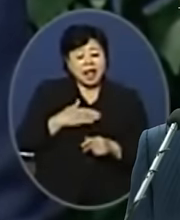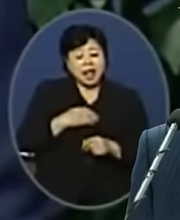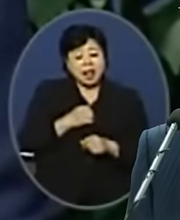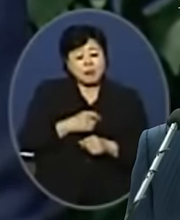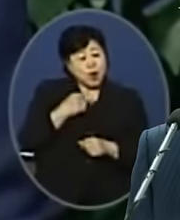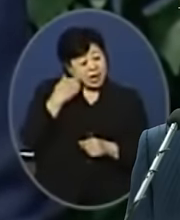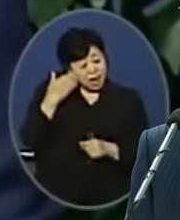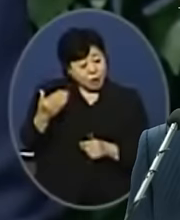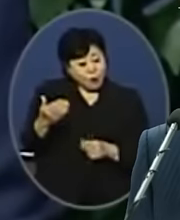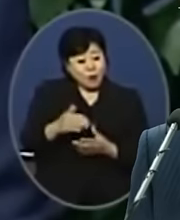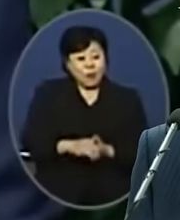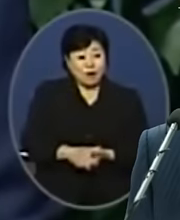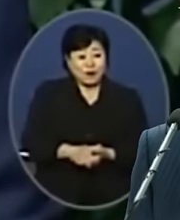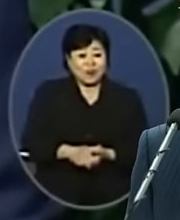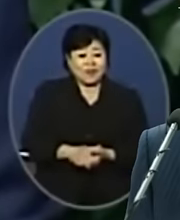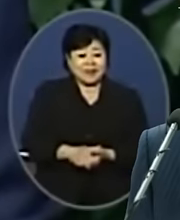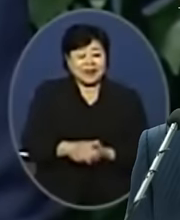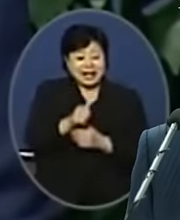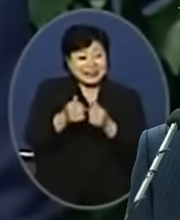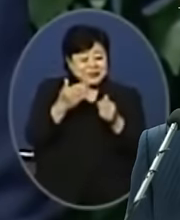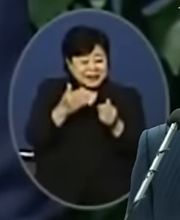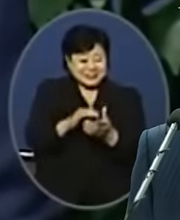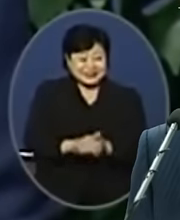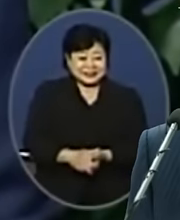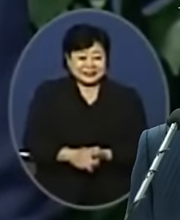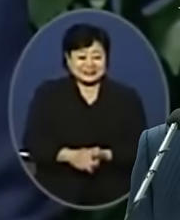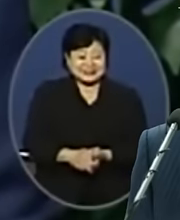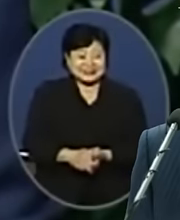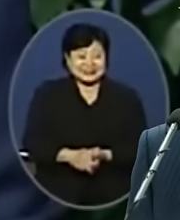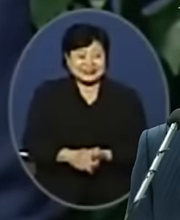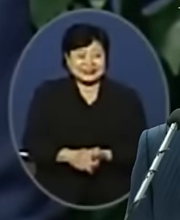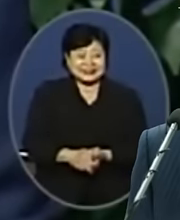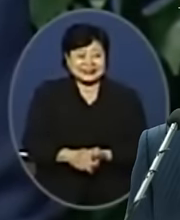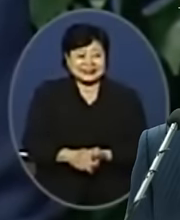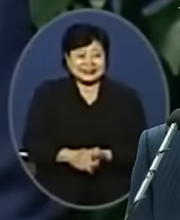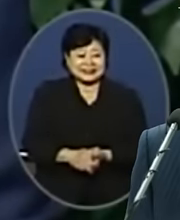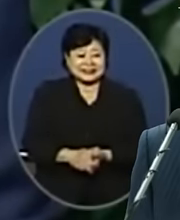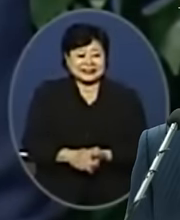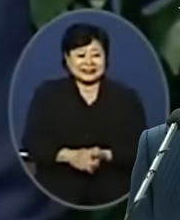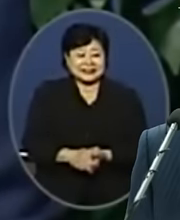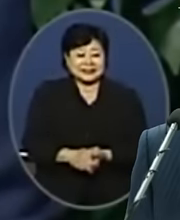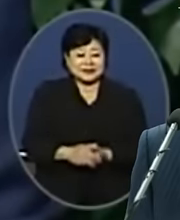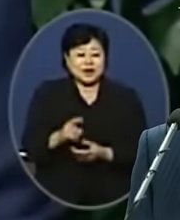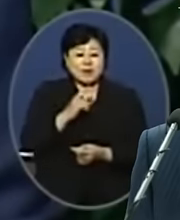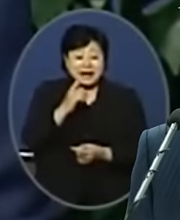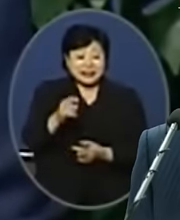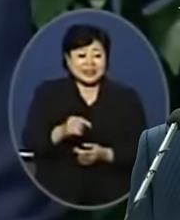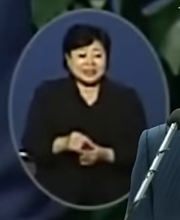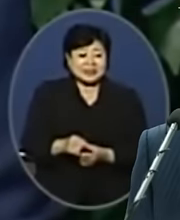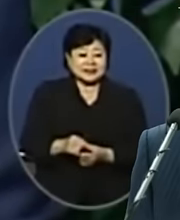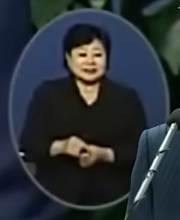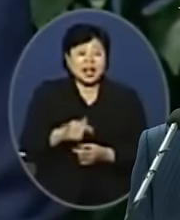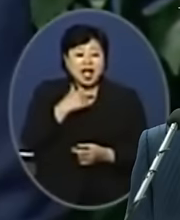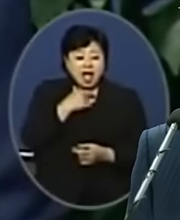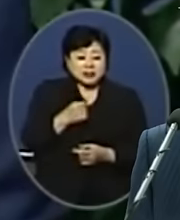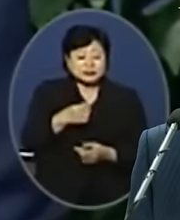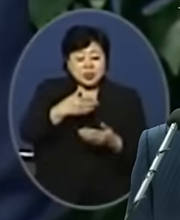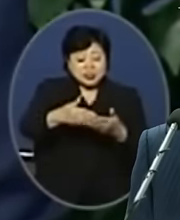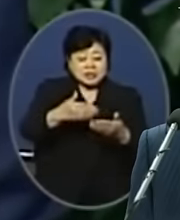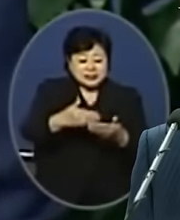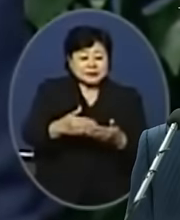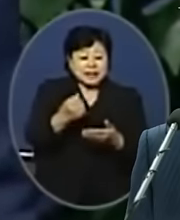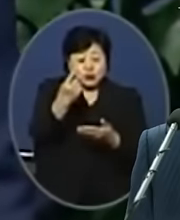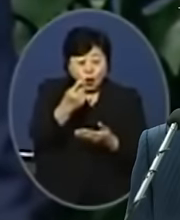할까요? 그러니까 하나님께서 저보고 뭐라고 하시는 하냐고, 네가 하고 싶은 것을 그림을